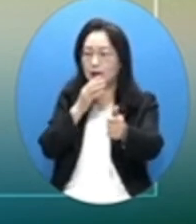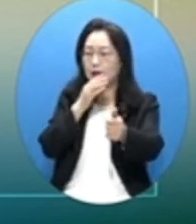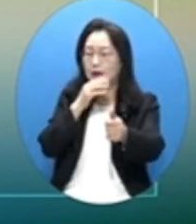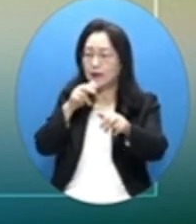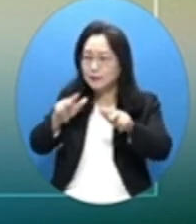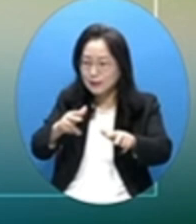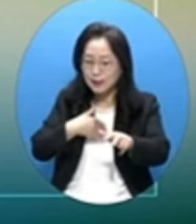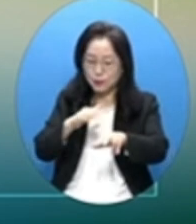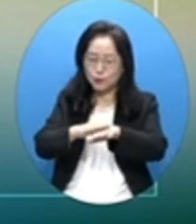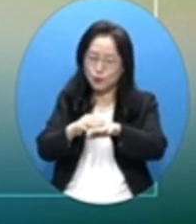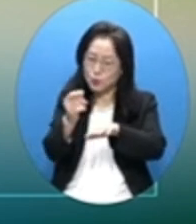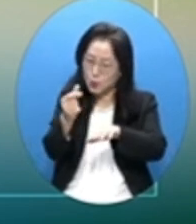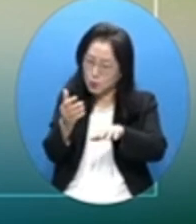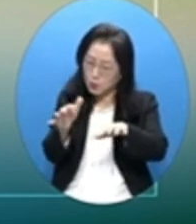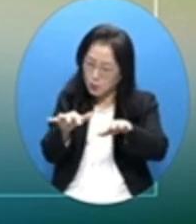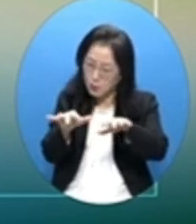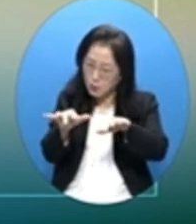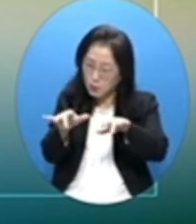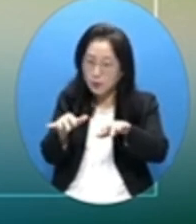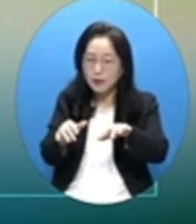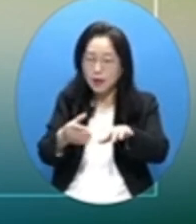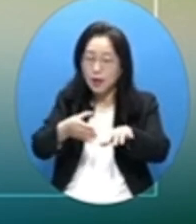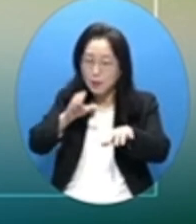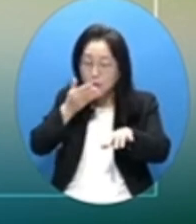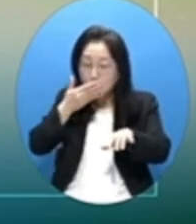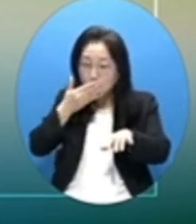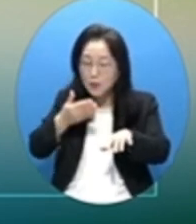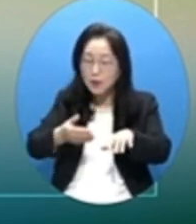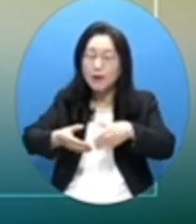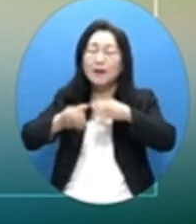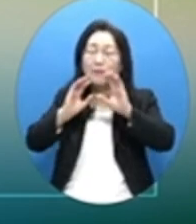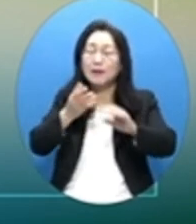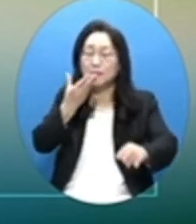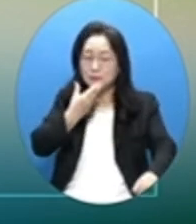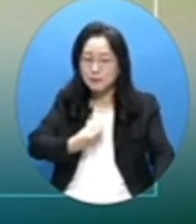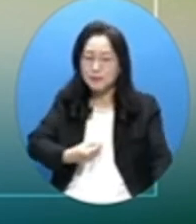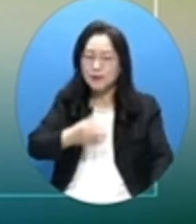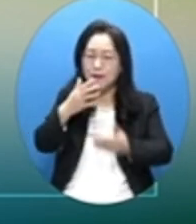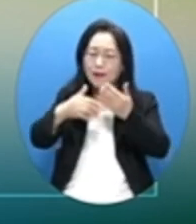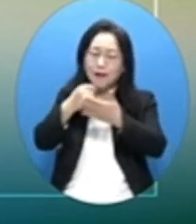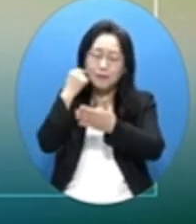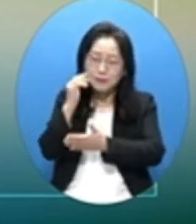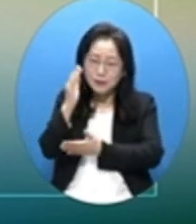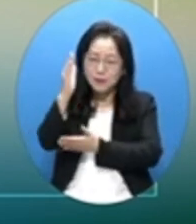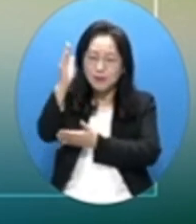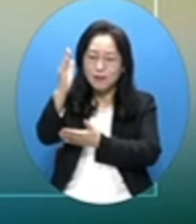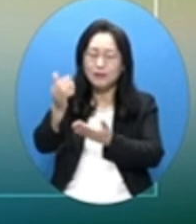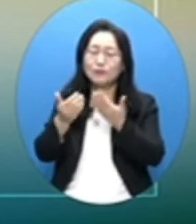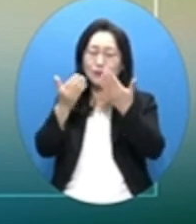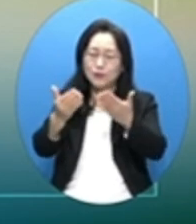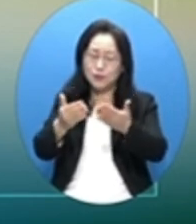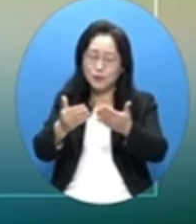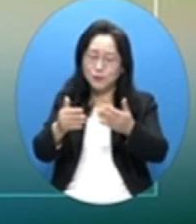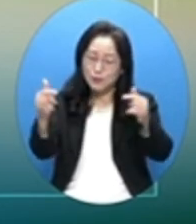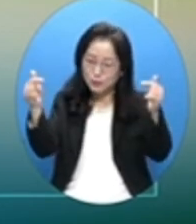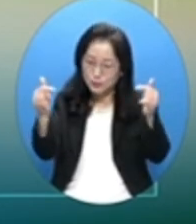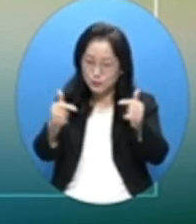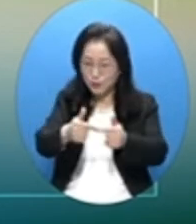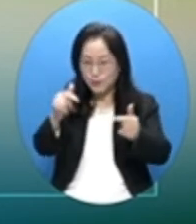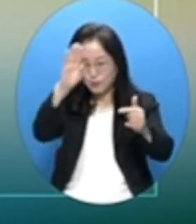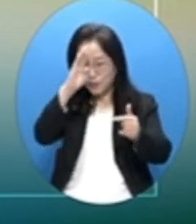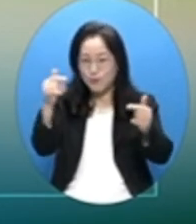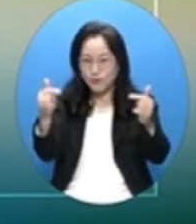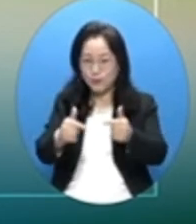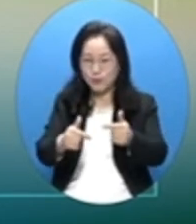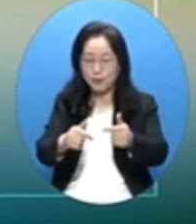조금은 움직일 수 있고 먹을 수 있고 말할 수 있고 주님께 영광을 드릴 수 있을 정도로 조금씩 나아갑니다 놀라지 마라 나는 내 하나님이